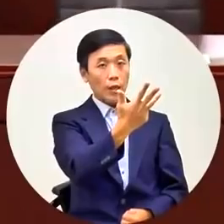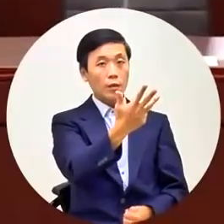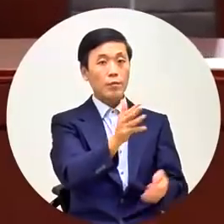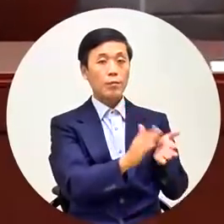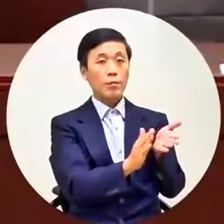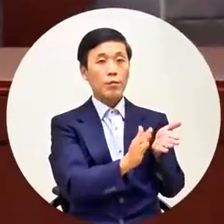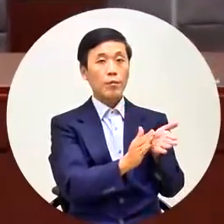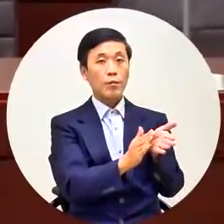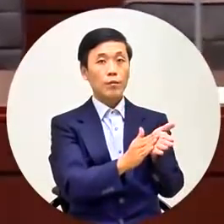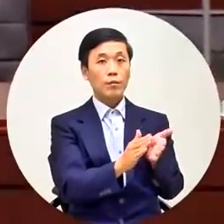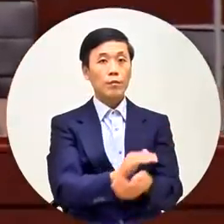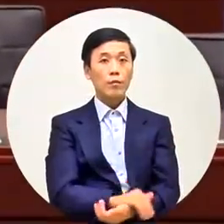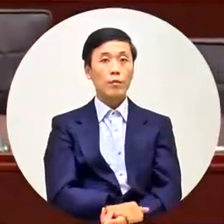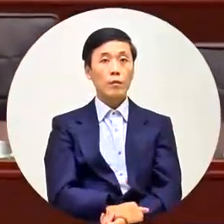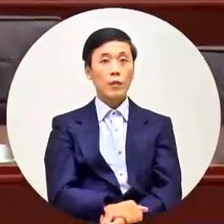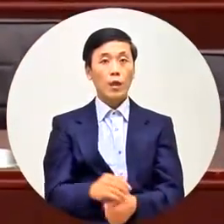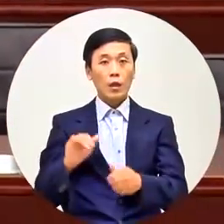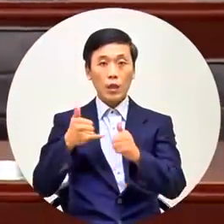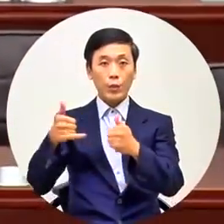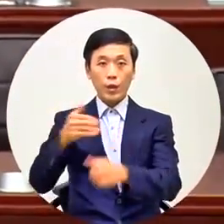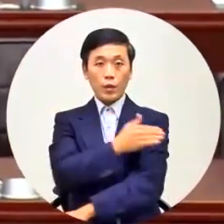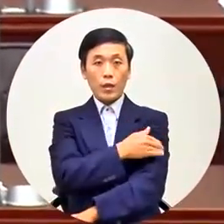陈慧文议员得票数26张，